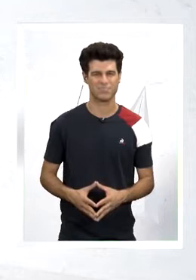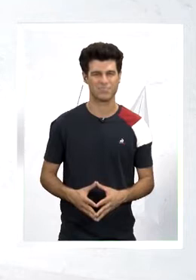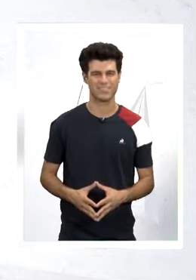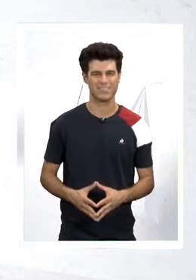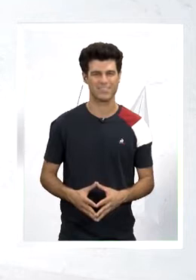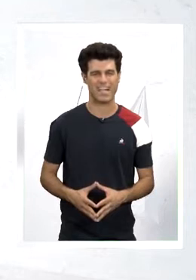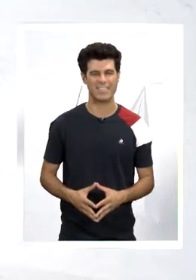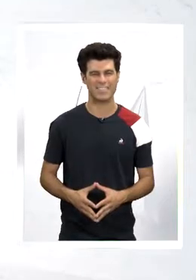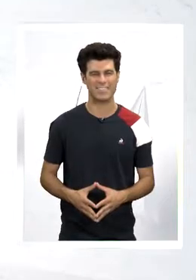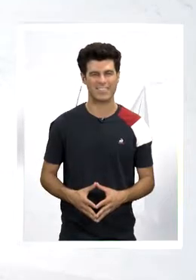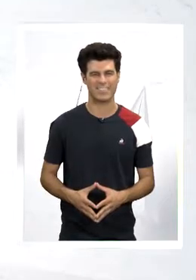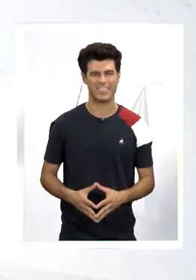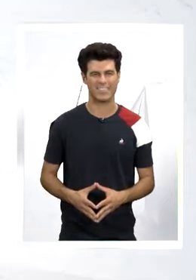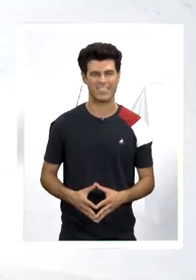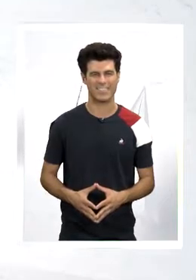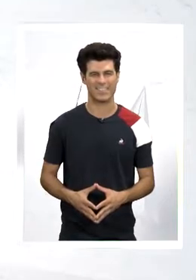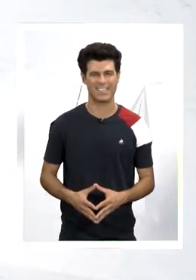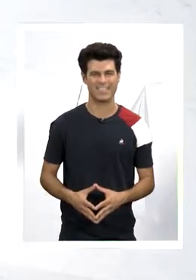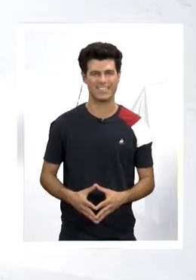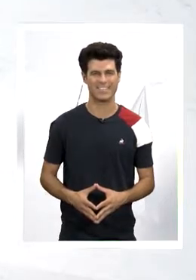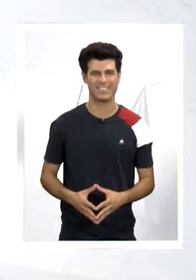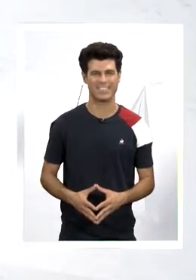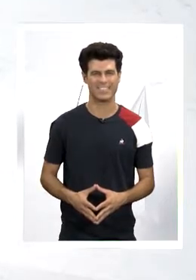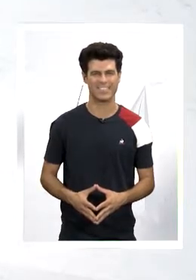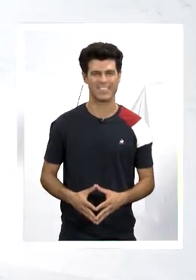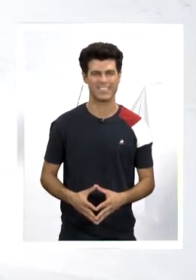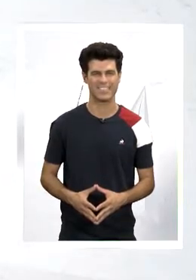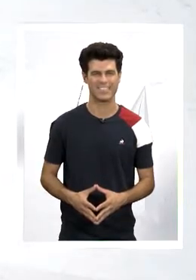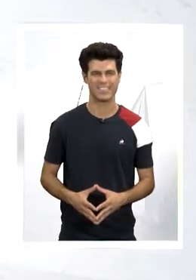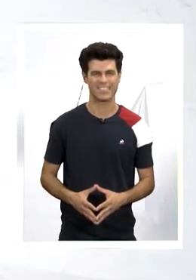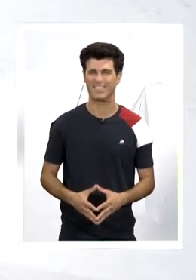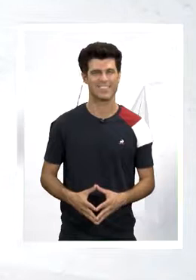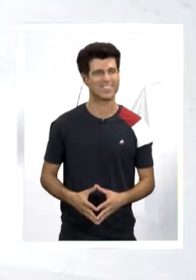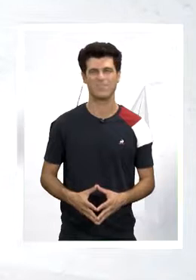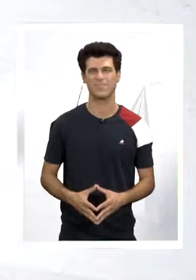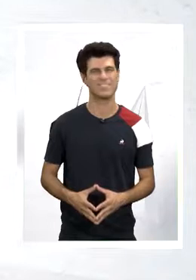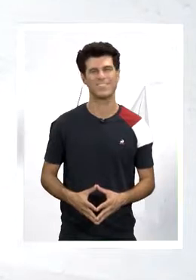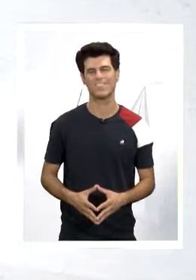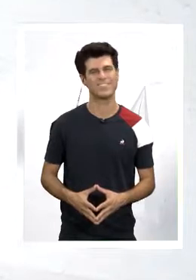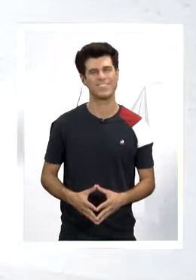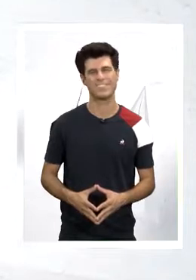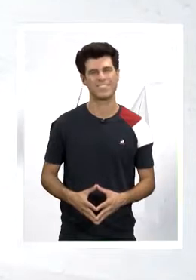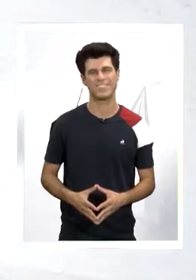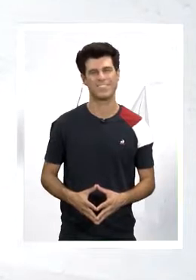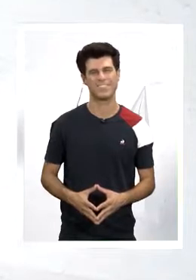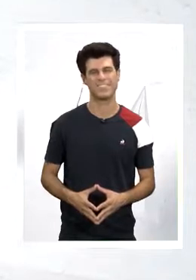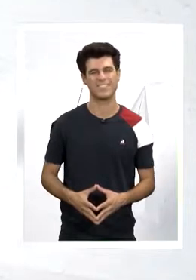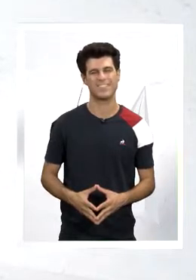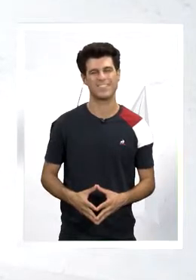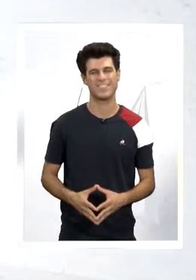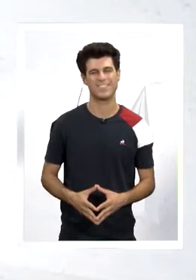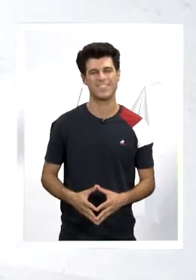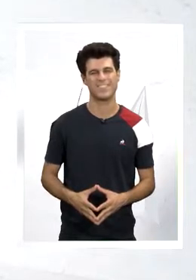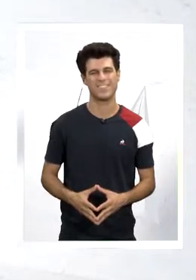אחותנו צעירה. זה שולחן. כן. עם שתי כיסאות. ושתי כוסות יין.